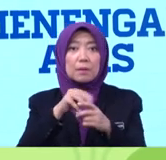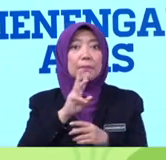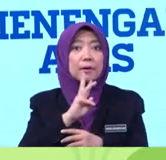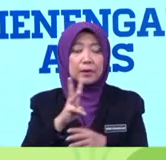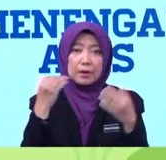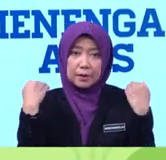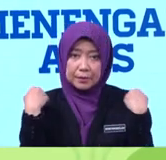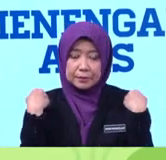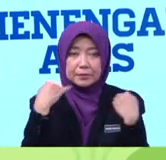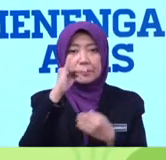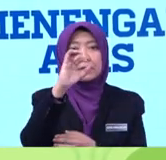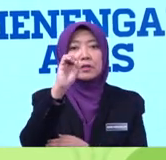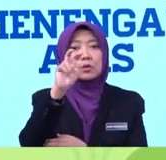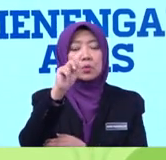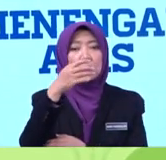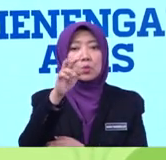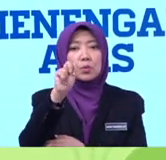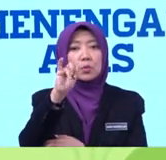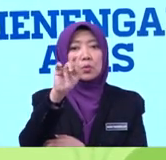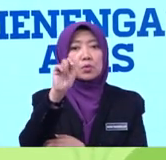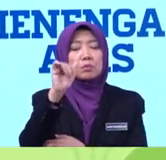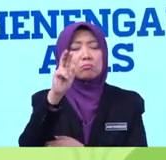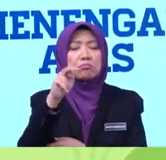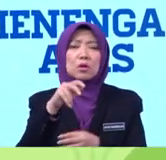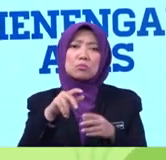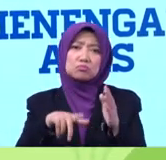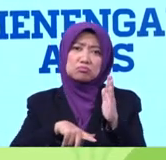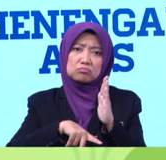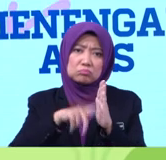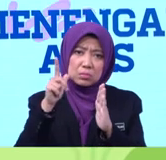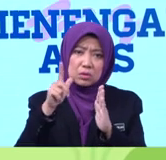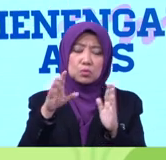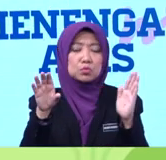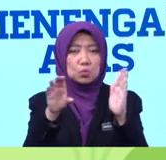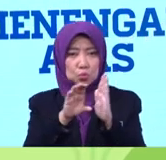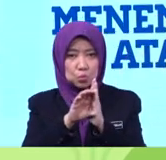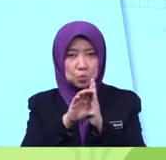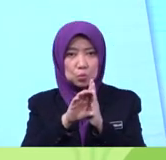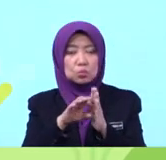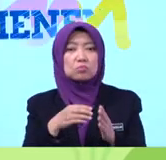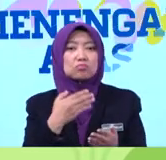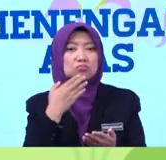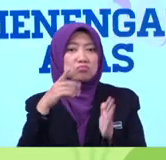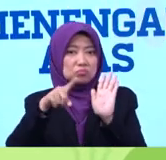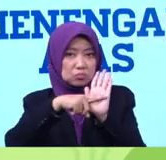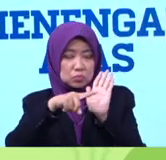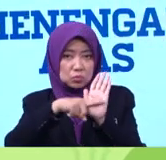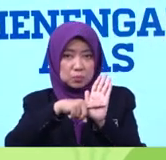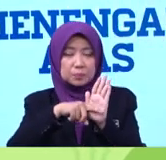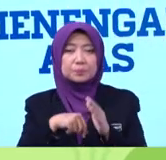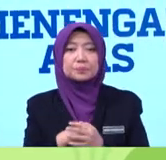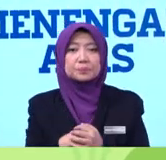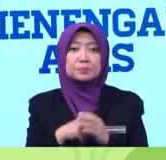nitrat yang berlebihan adalah satu contoh eutrofikasi dan kesan negatif eutrofikasi